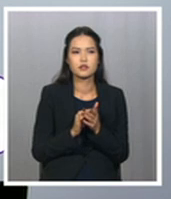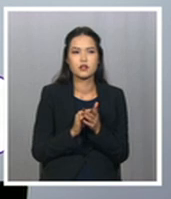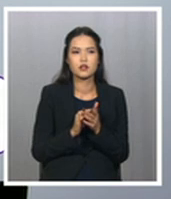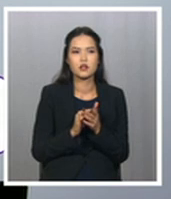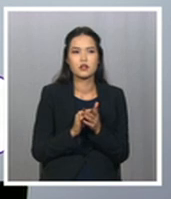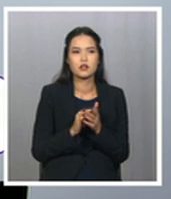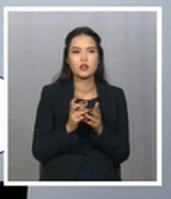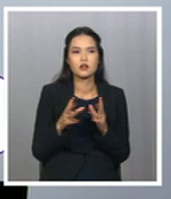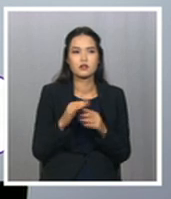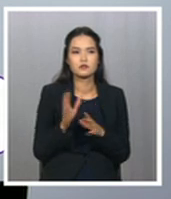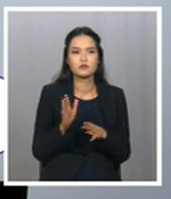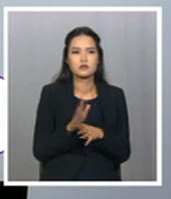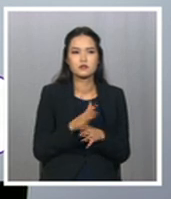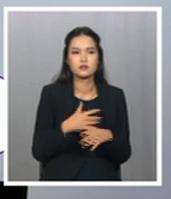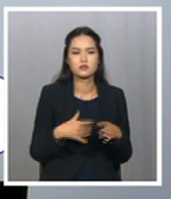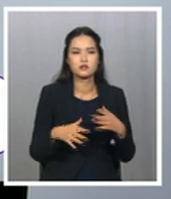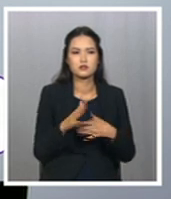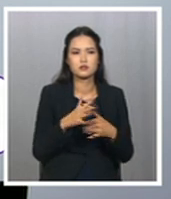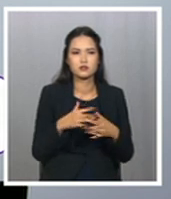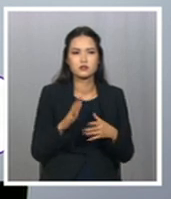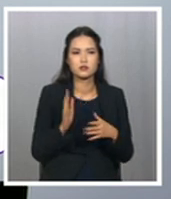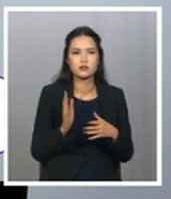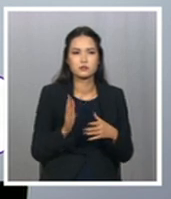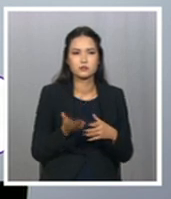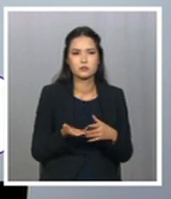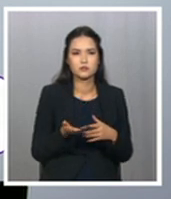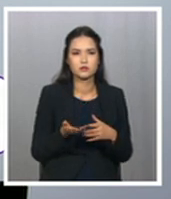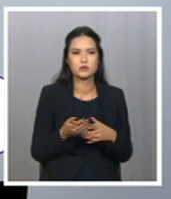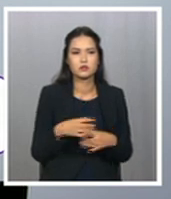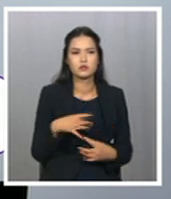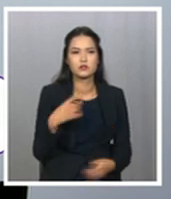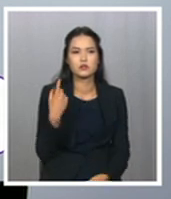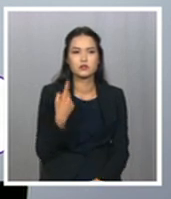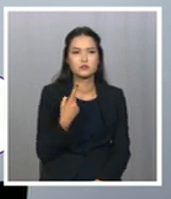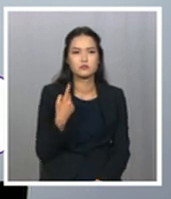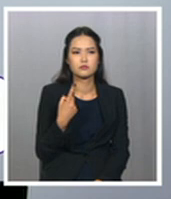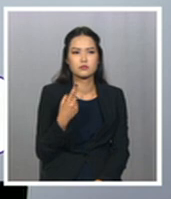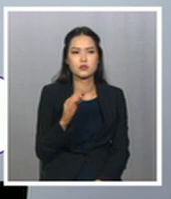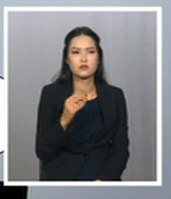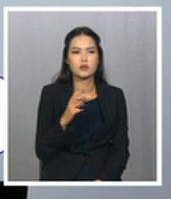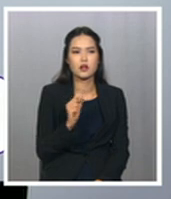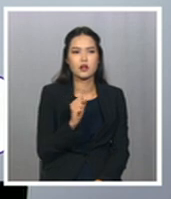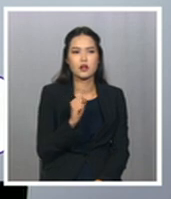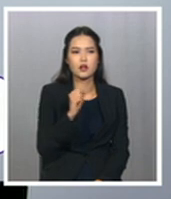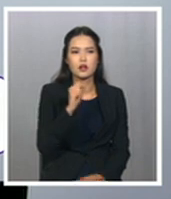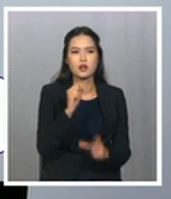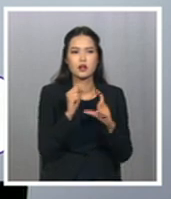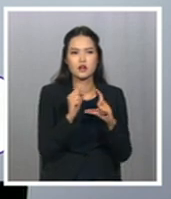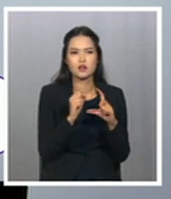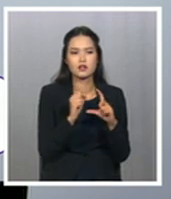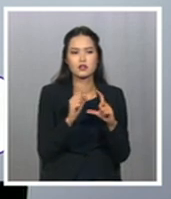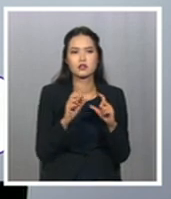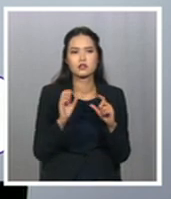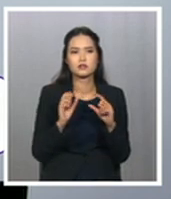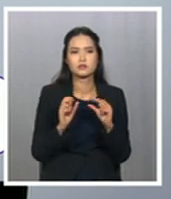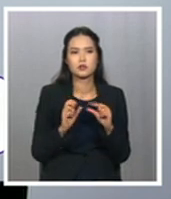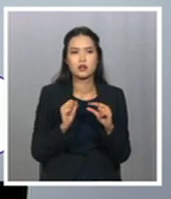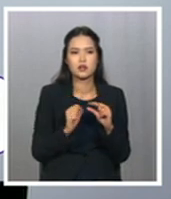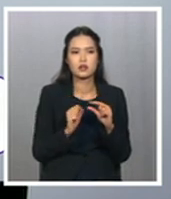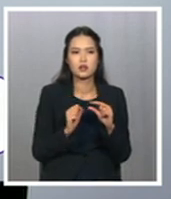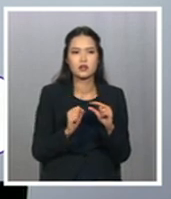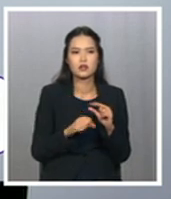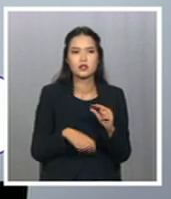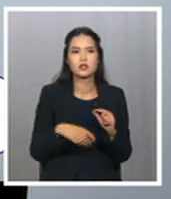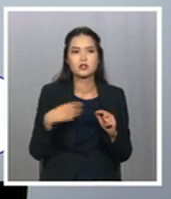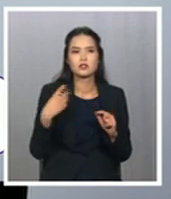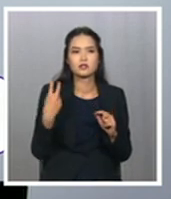шағылыстырамыз. Яғни шағылыстыру нәтижесінде бізде бірінші ұрпақта үлкен А және де кіші А шығады. Келесі ұрпақтарда